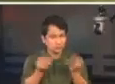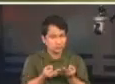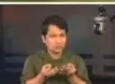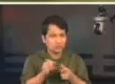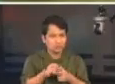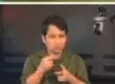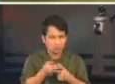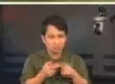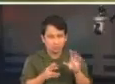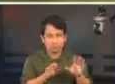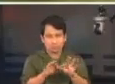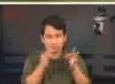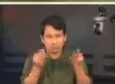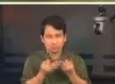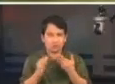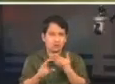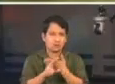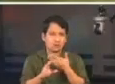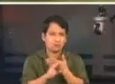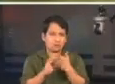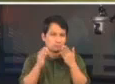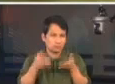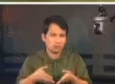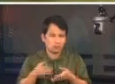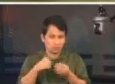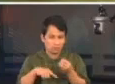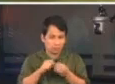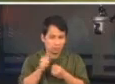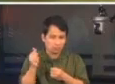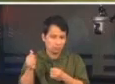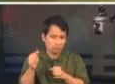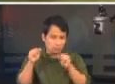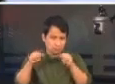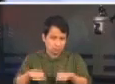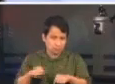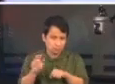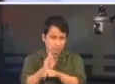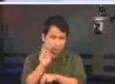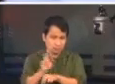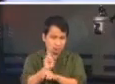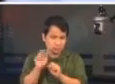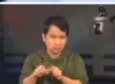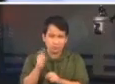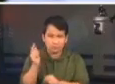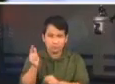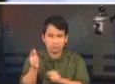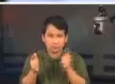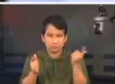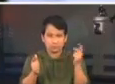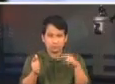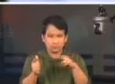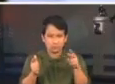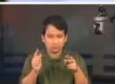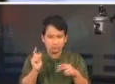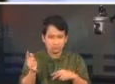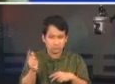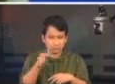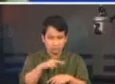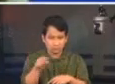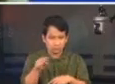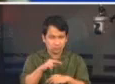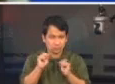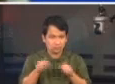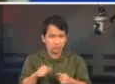pamilya ho nila ang kontraktor. Hindi rin umano malayong paghahanda na ito nga para sa 2022 elections. Balak ni Lacson